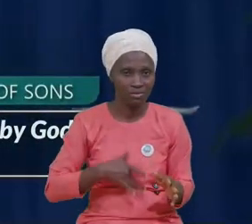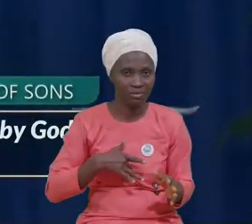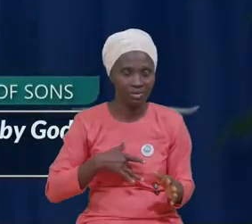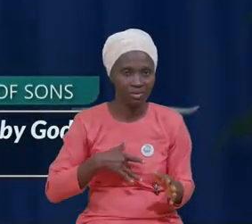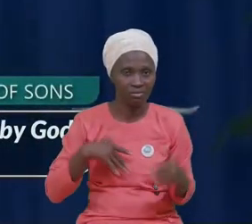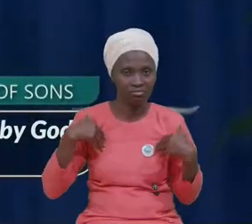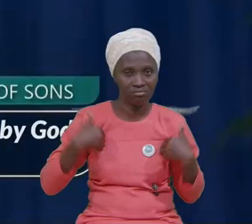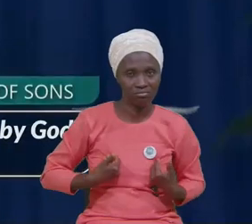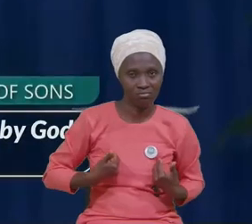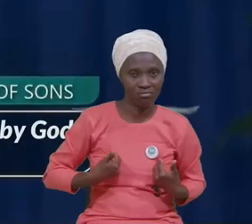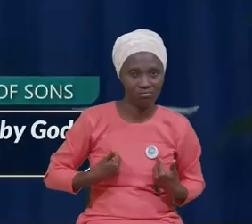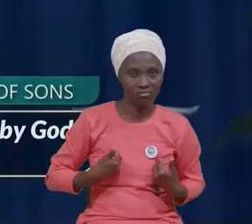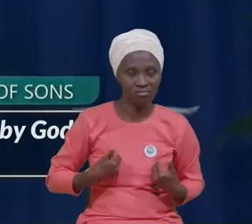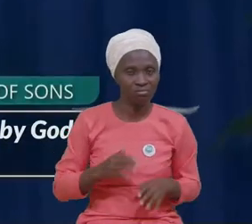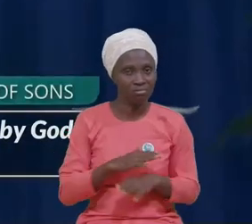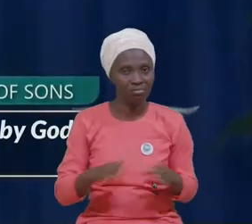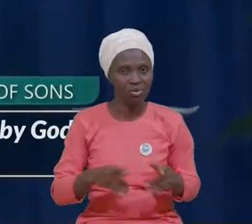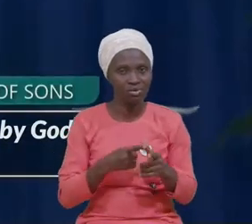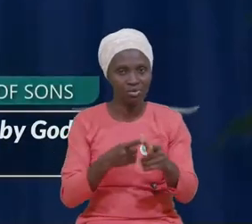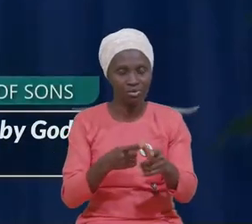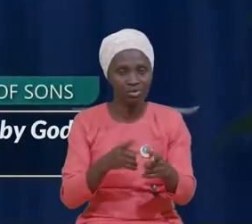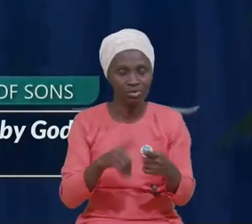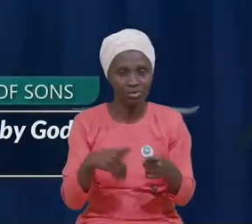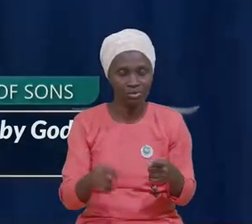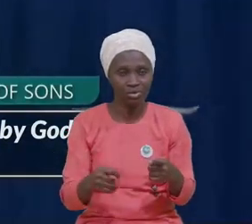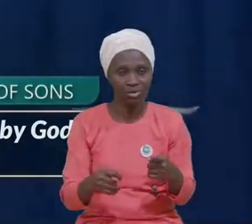ne sois pas fatigué, ne fuis pas,